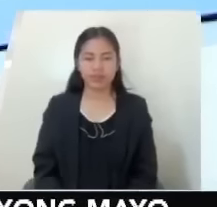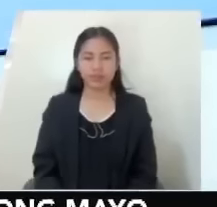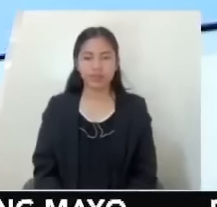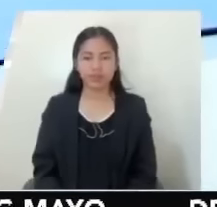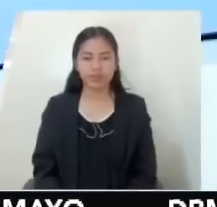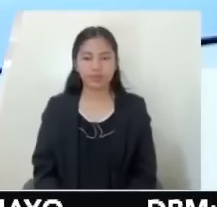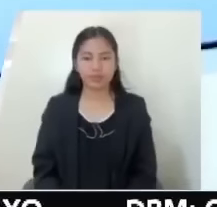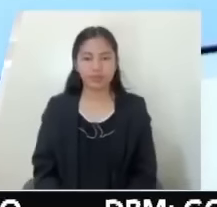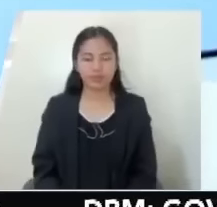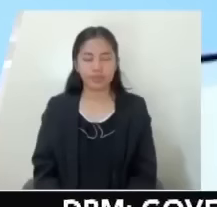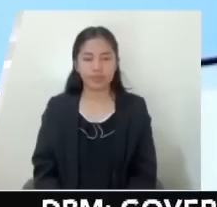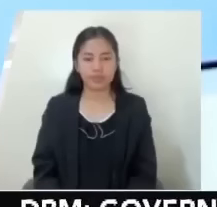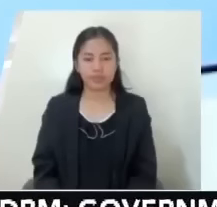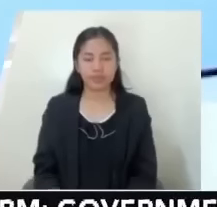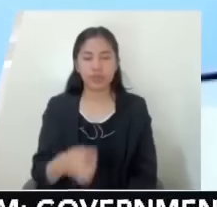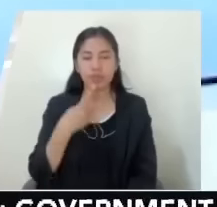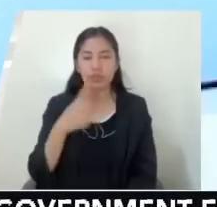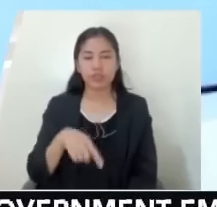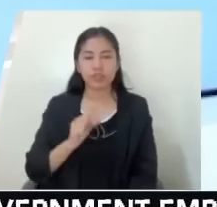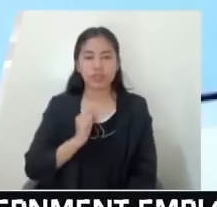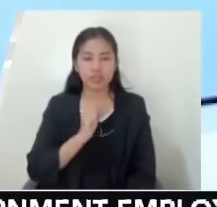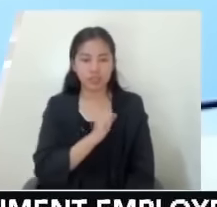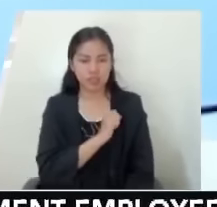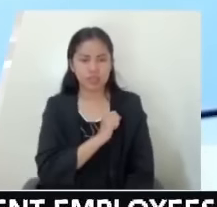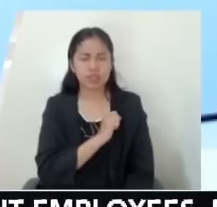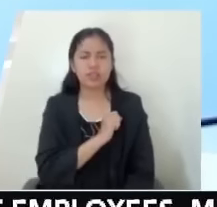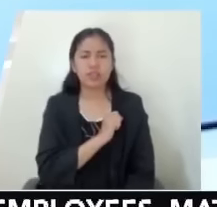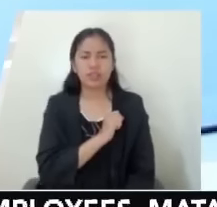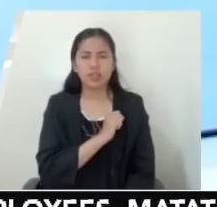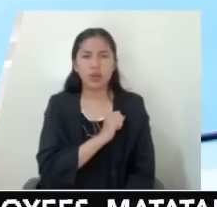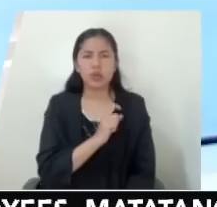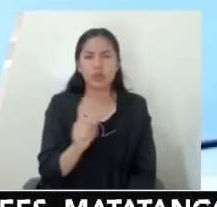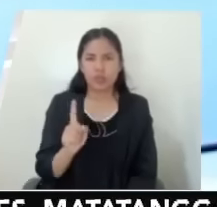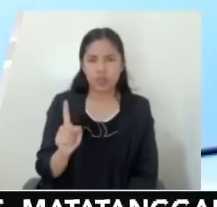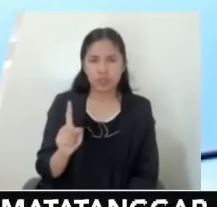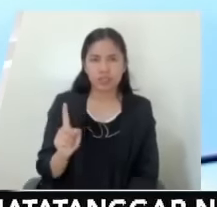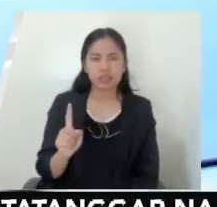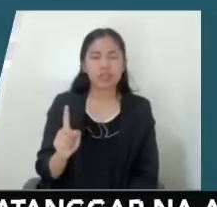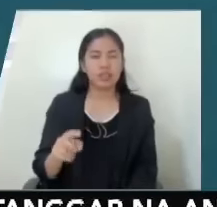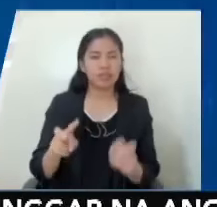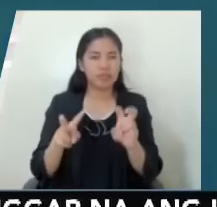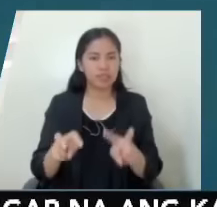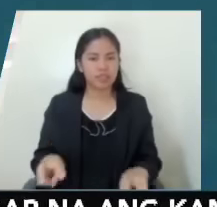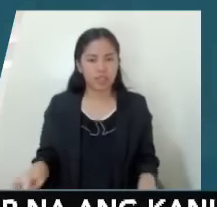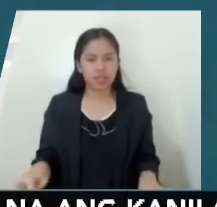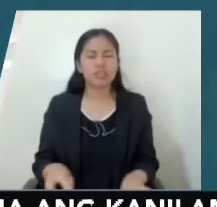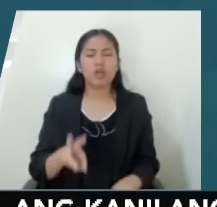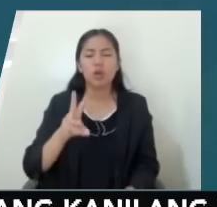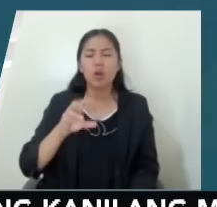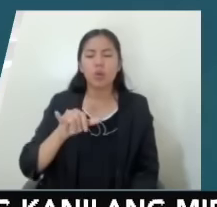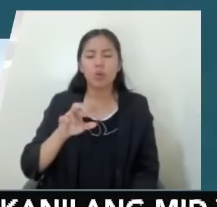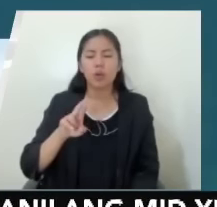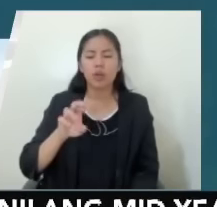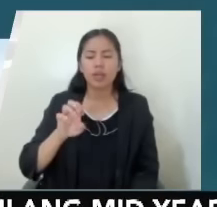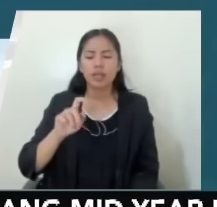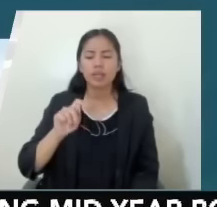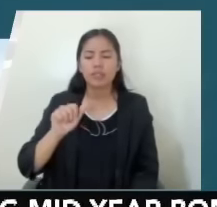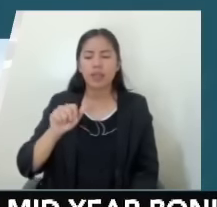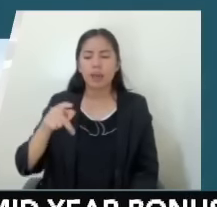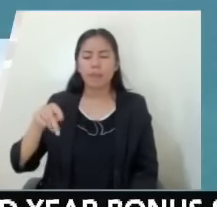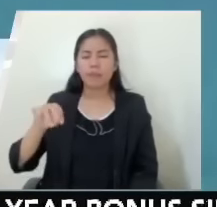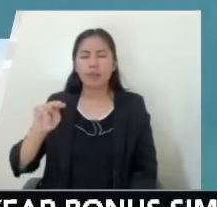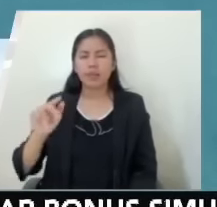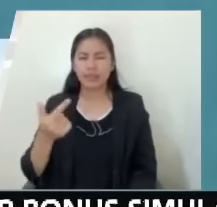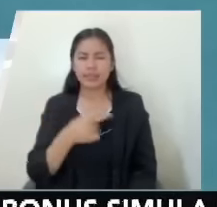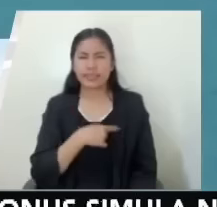Inaimbestigahan sa Senado ang alegasyong wiretapping ng Chinese Embassy. Kaugnay po yan sa ilang ulat na may recording daw ang embahada ng usapan